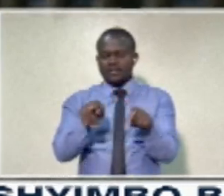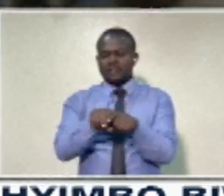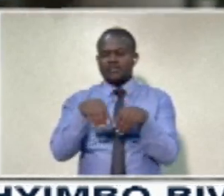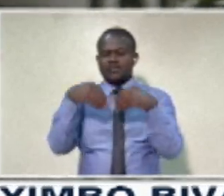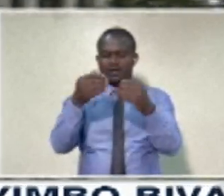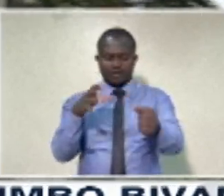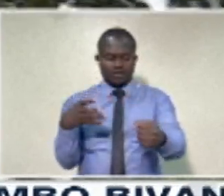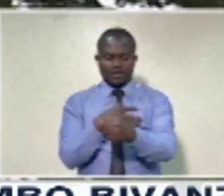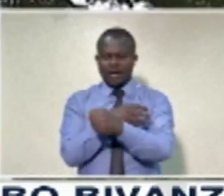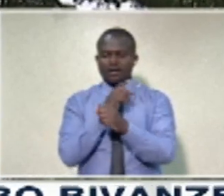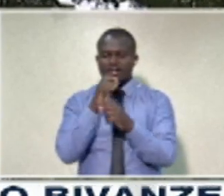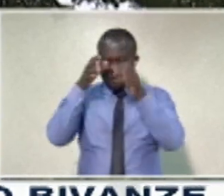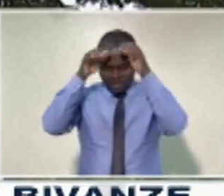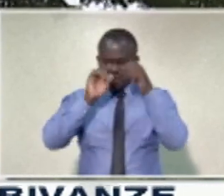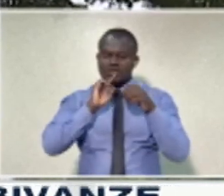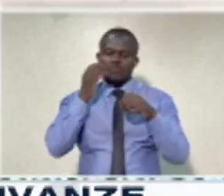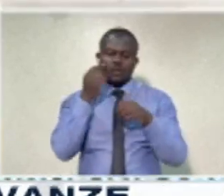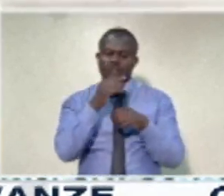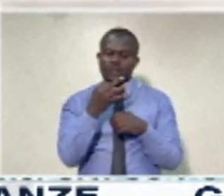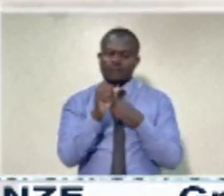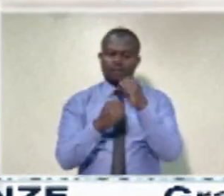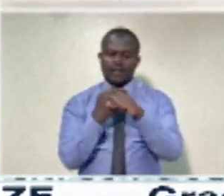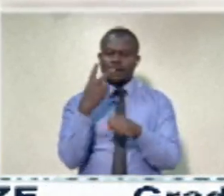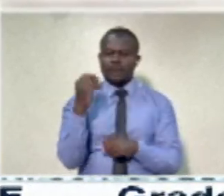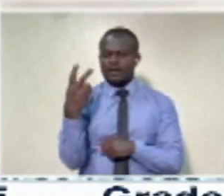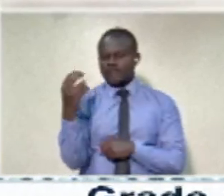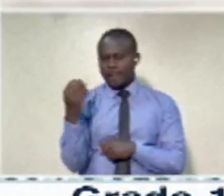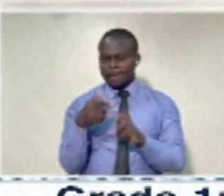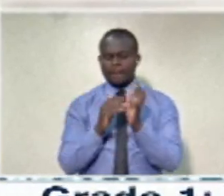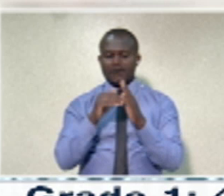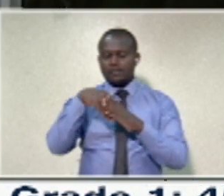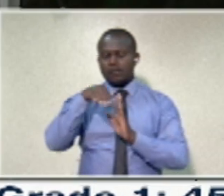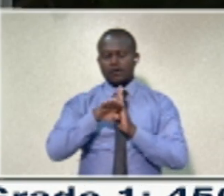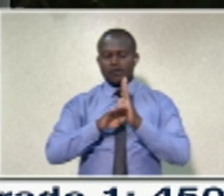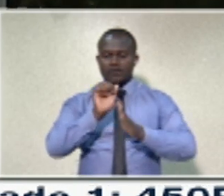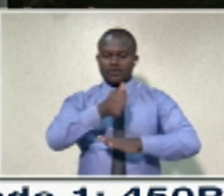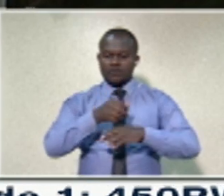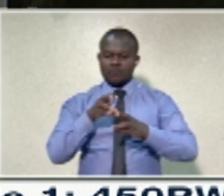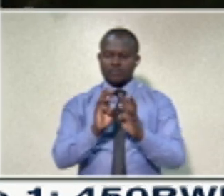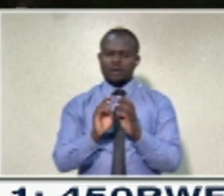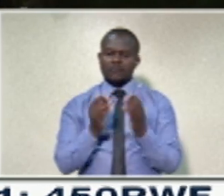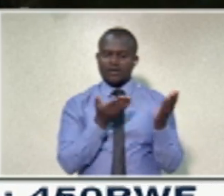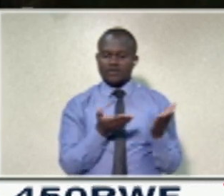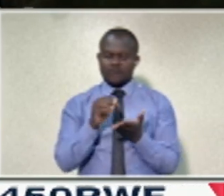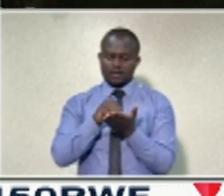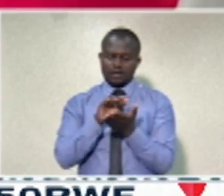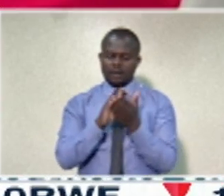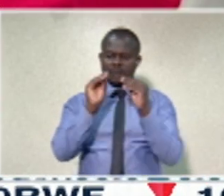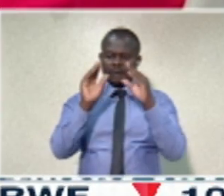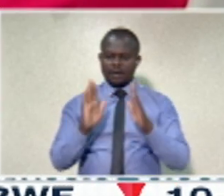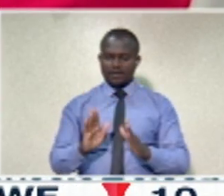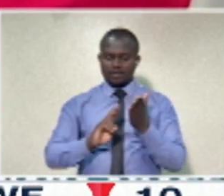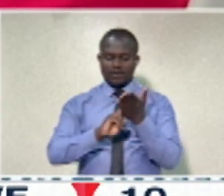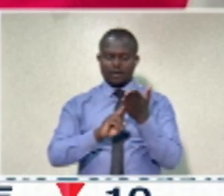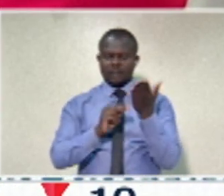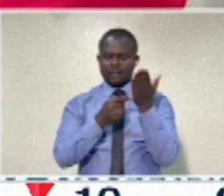babihererwa ububasha n'iteka rya Perezida ryo mu kwezi kwa gatatu mu mwaka wa 2020. Hari kandi gahunda yo gushyiraho uburyo bwo kuzajya hakirwa amadosiye y'abarimu